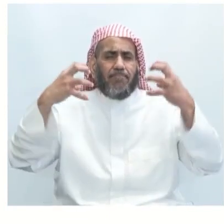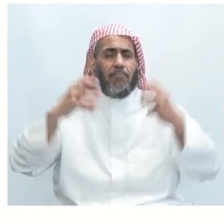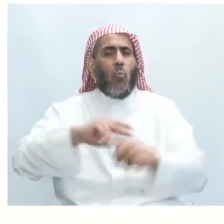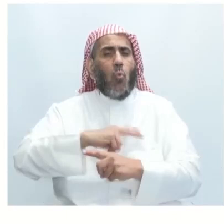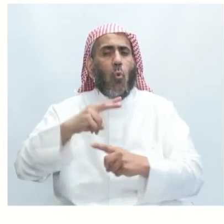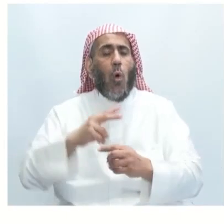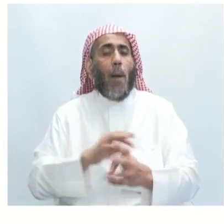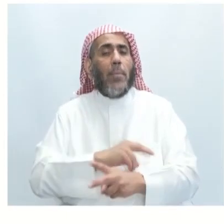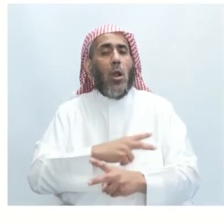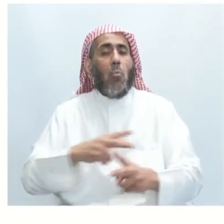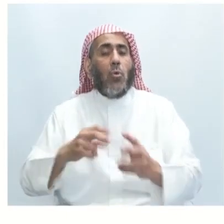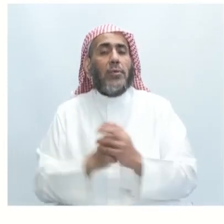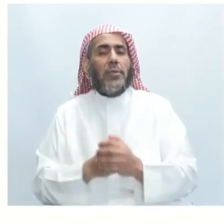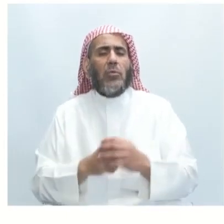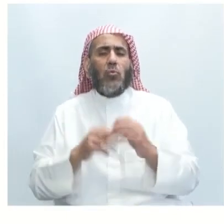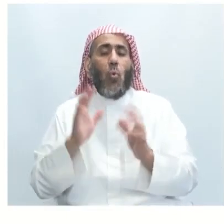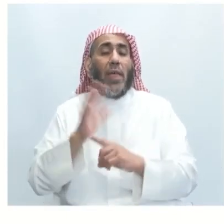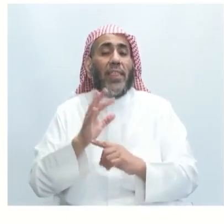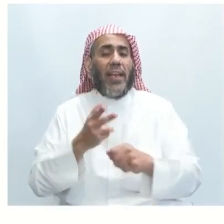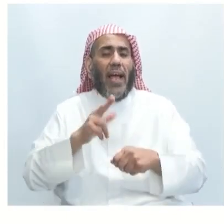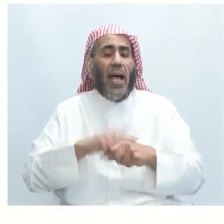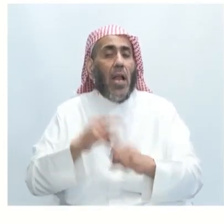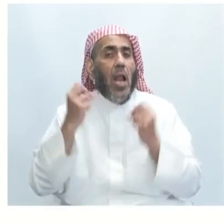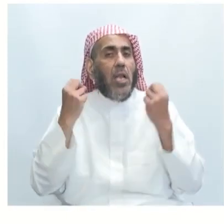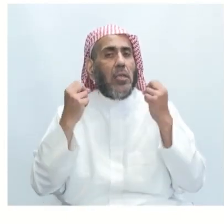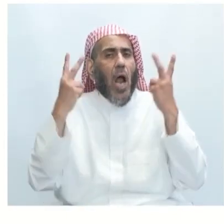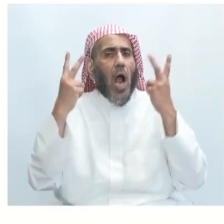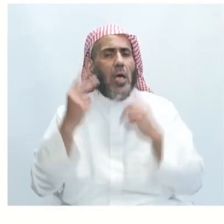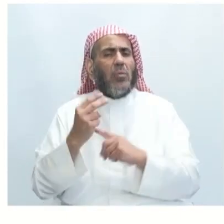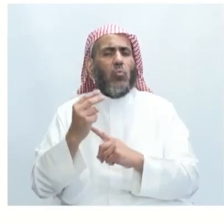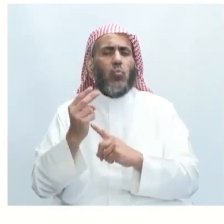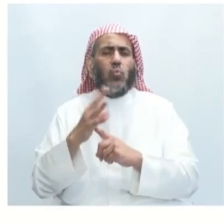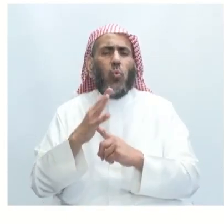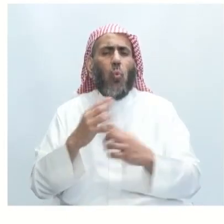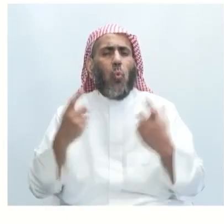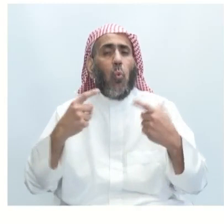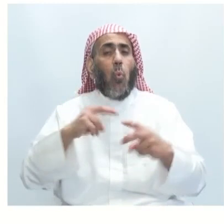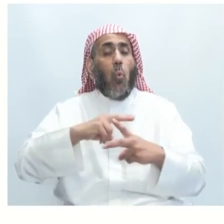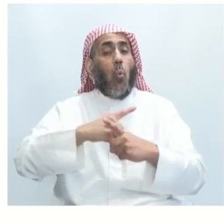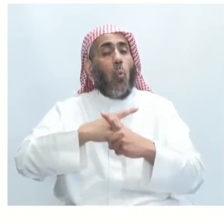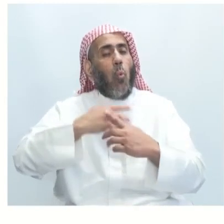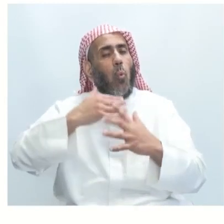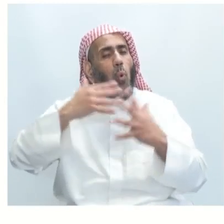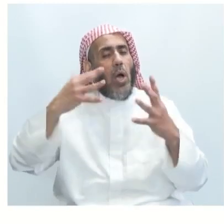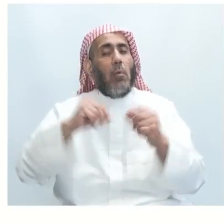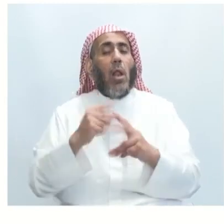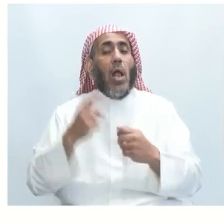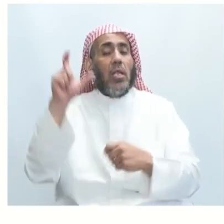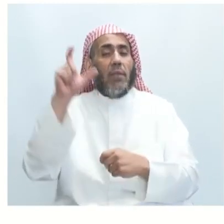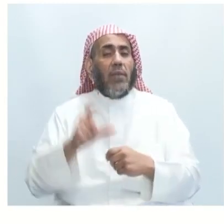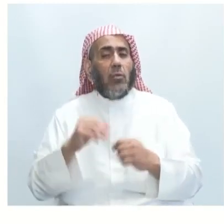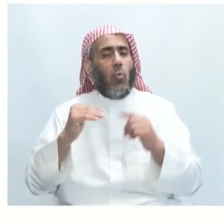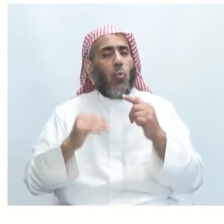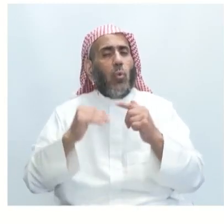كلها من الامور ايضا تؤثر على الادراك تاثيرا متباينا وفقا لحاله الفردي